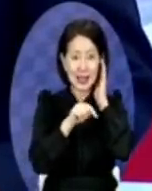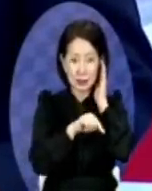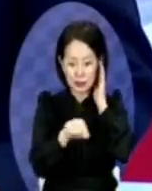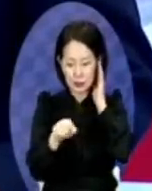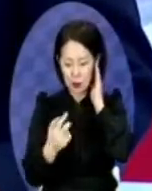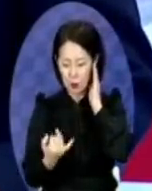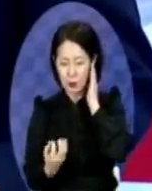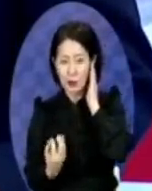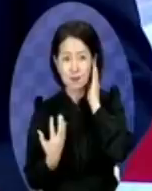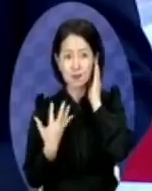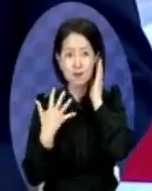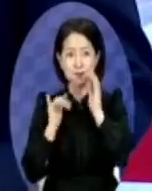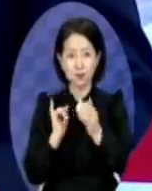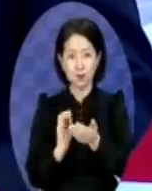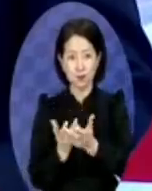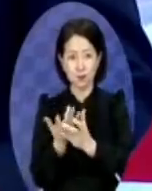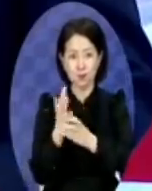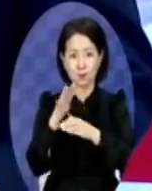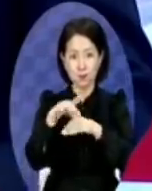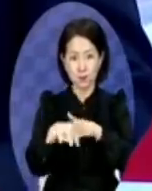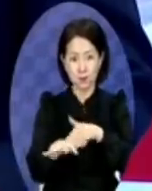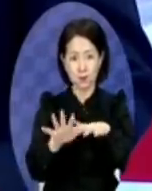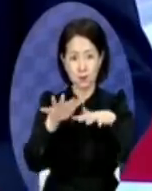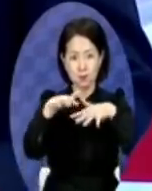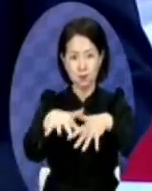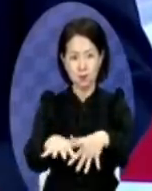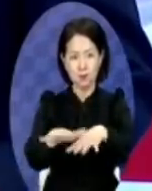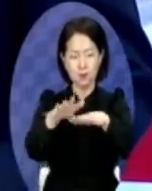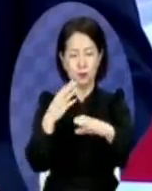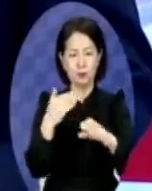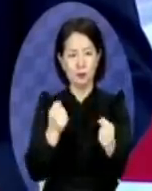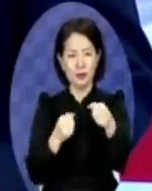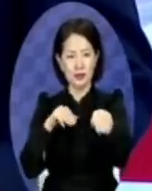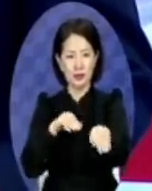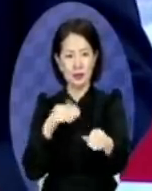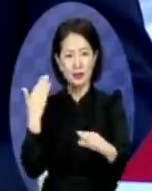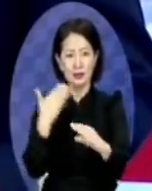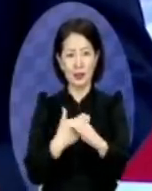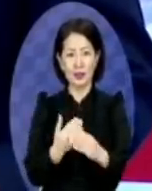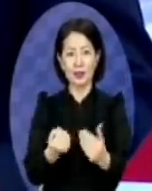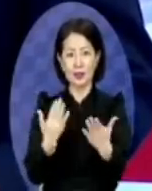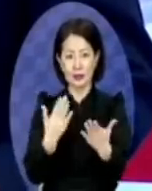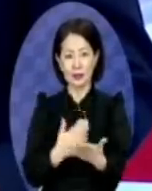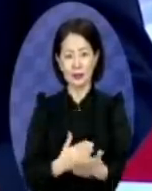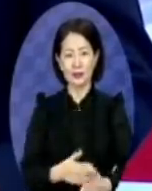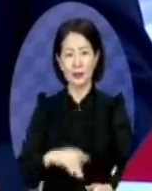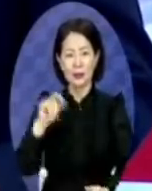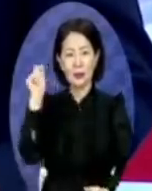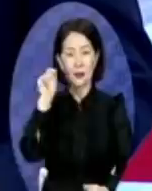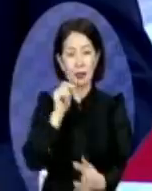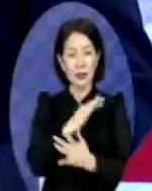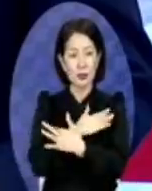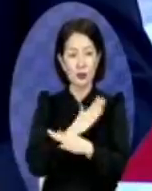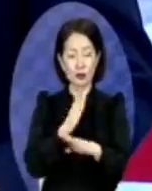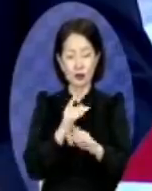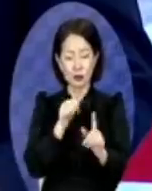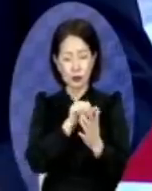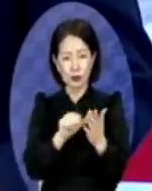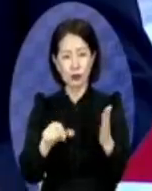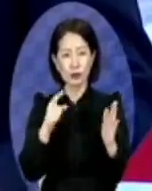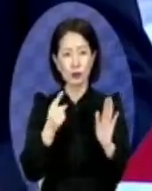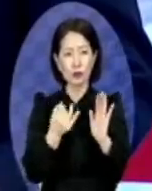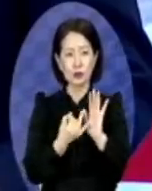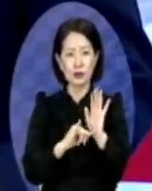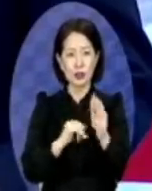оргилж үерийн 70 дүүргэснээс замын хөдөлгөөнд саад удажруулах болж байна. Баяр амралтын өдрүүдээр 170 руу